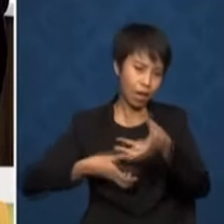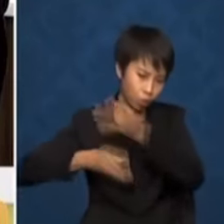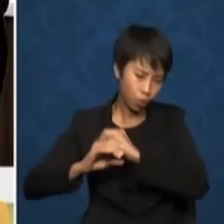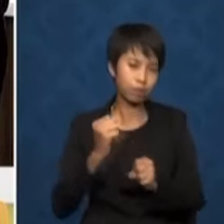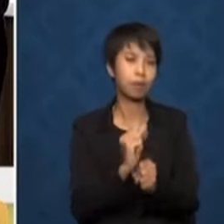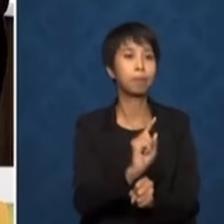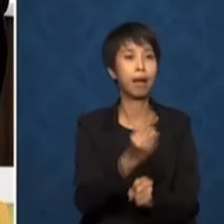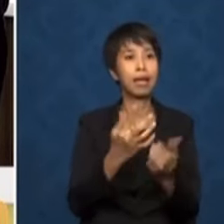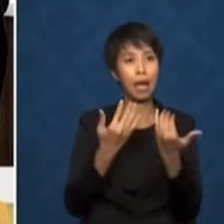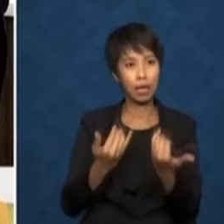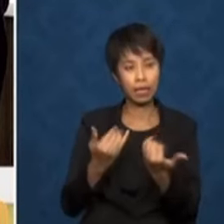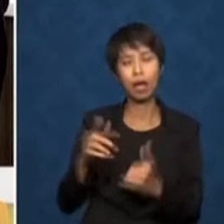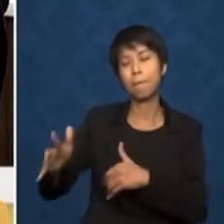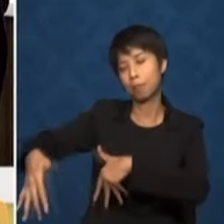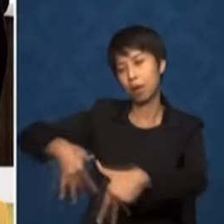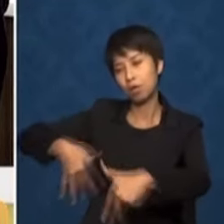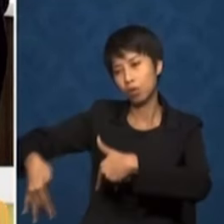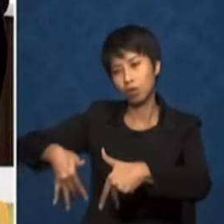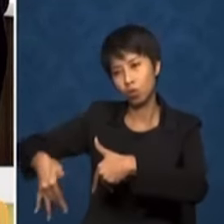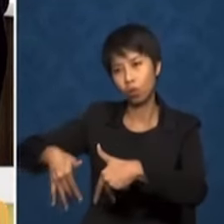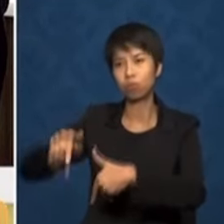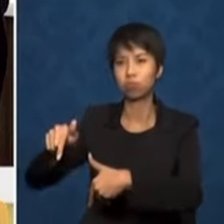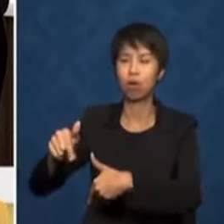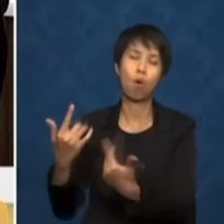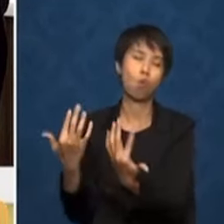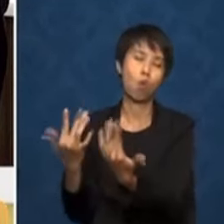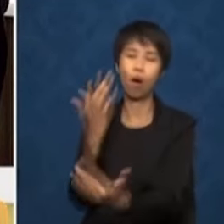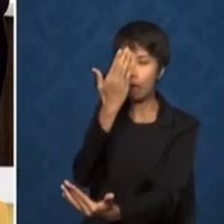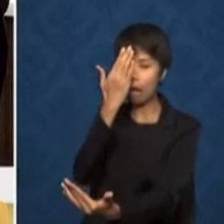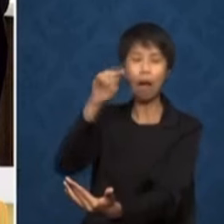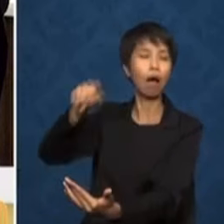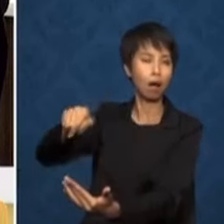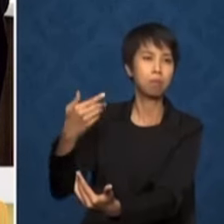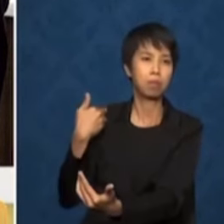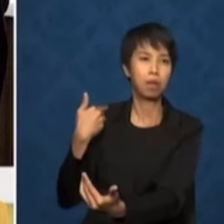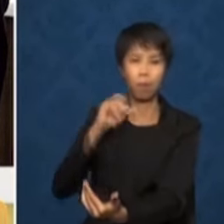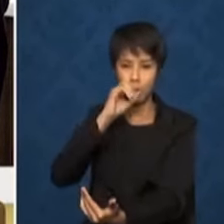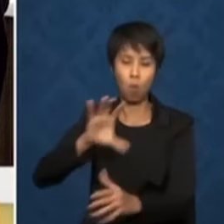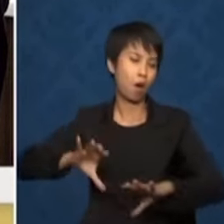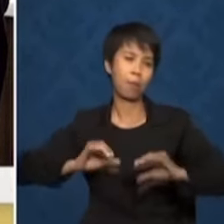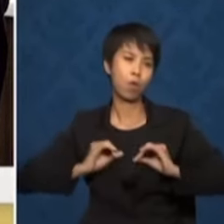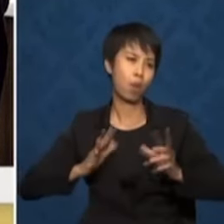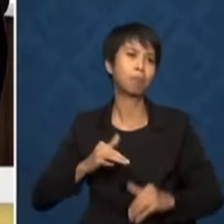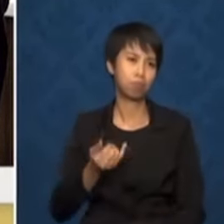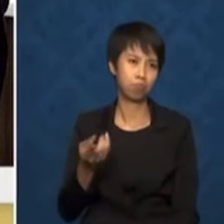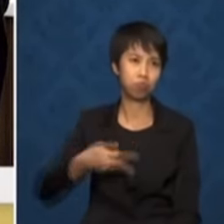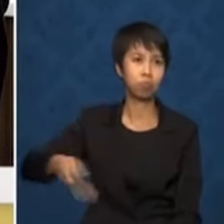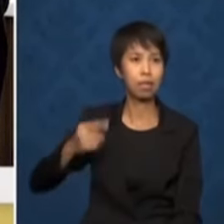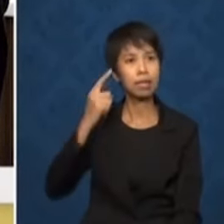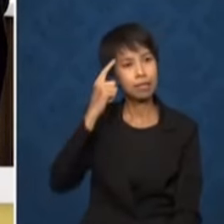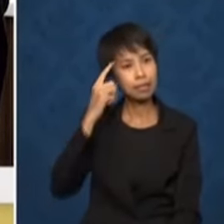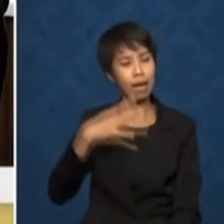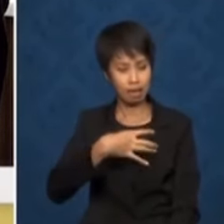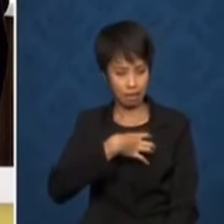มีพี่น้องประชาชนข้างหน้าสภามาแสดงความเห็นไม่เห็นด้วยอย่างน้อยความเห็นที่อยู่ในสภาวันนี้รวมถึงความเห็นของพี่น้องประชาชนควรจะทำ